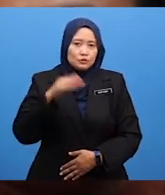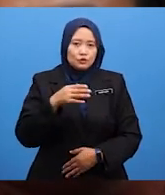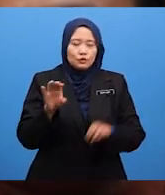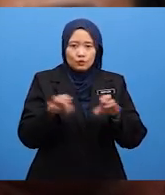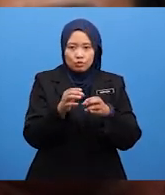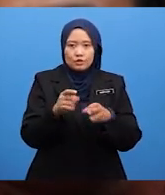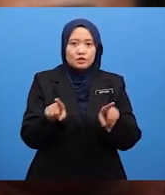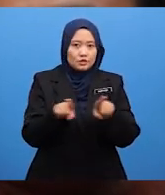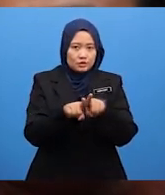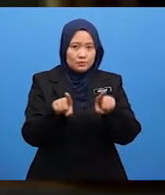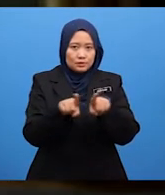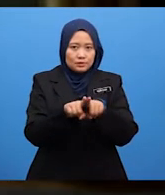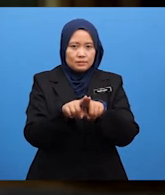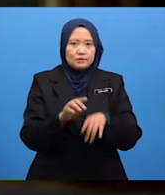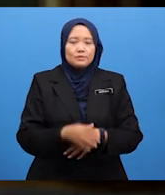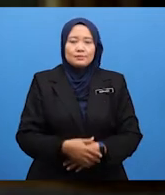yang sudah saya sediakan.